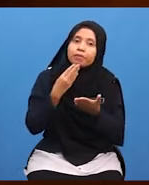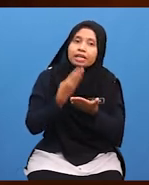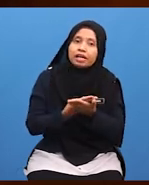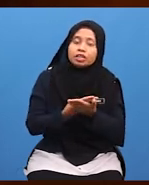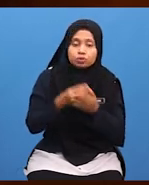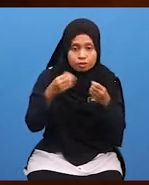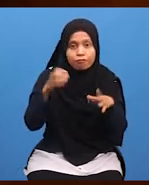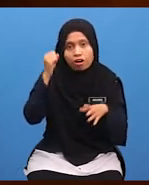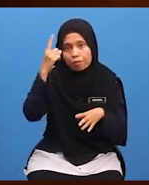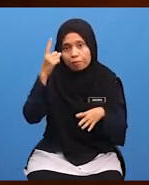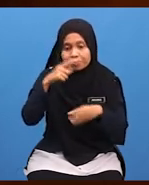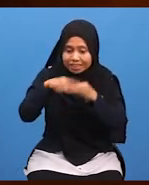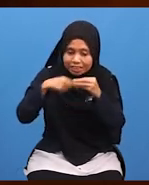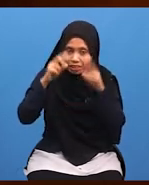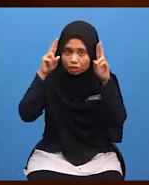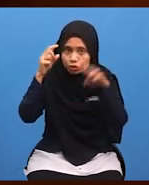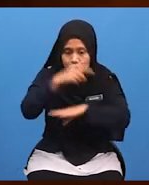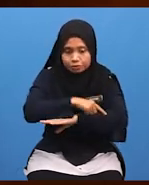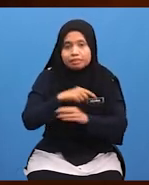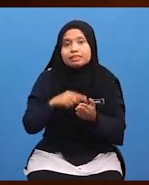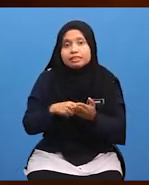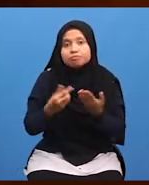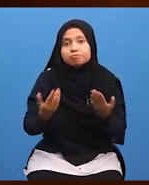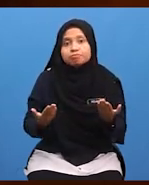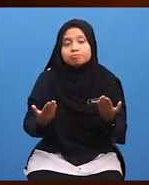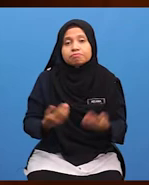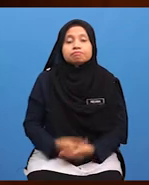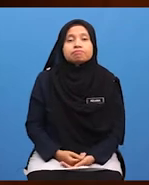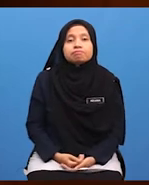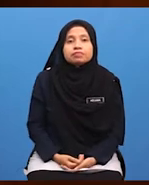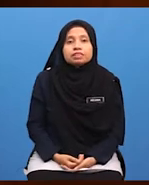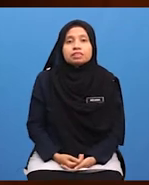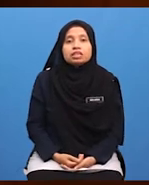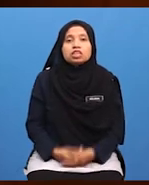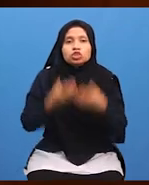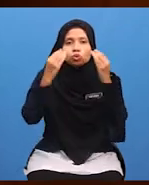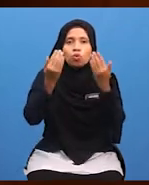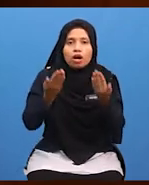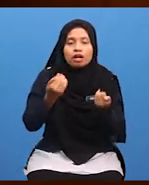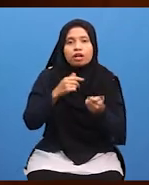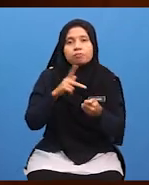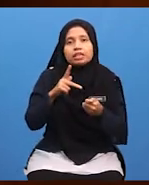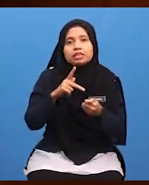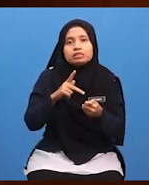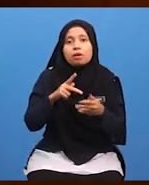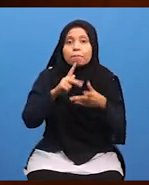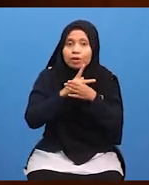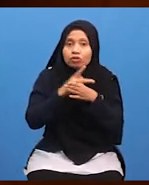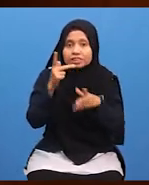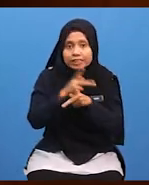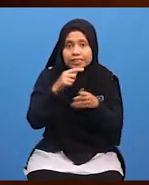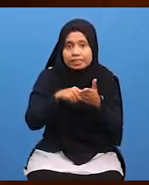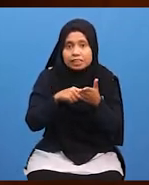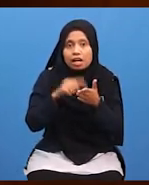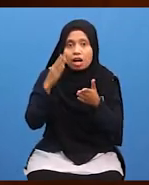faham tentang tajuk yang kita bincangkan pada hari ini? Dan cikgu mengharapkan dengan perkongsian pada kali ini akan memberi